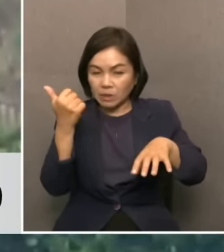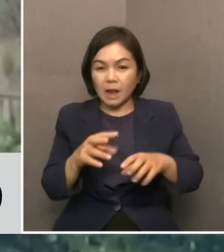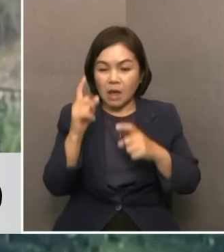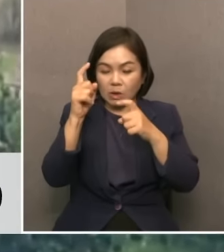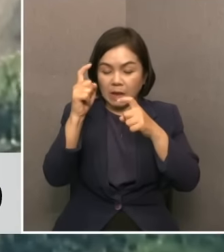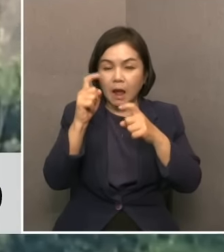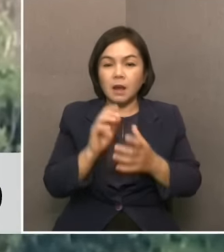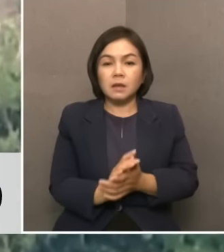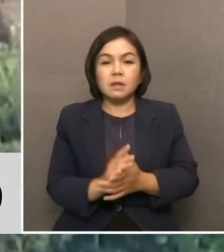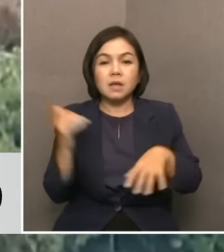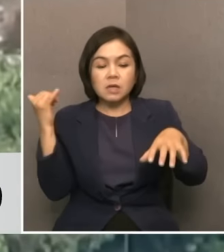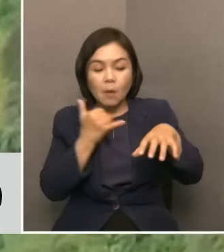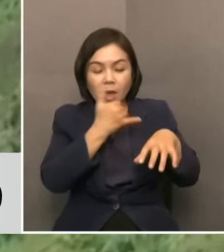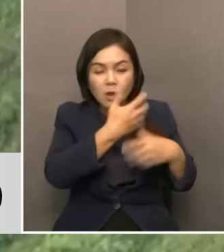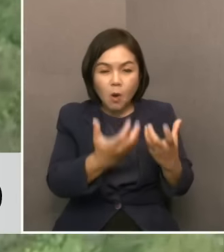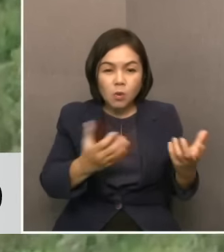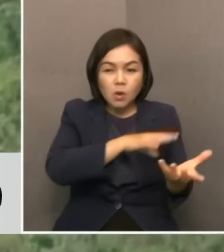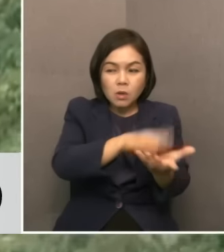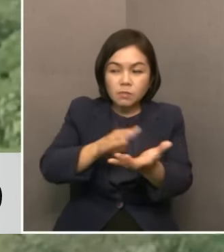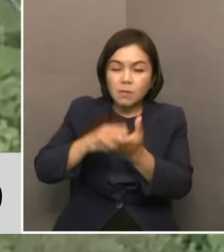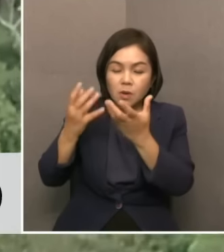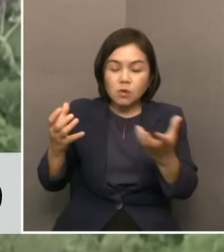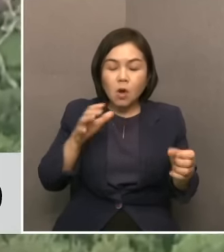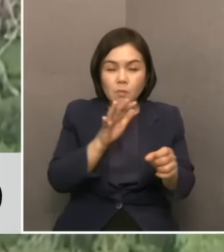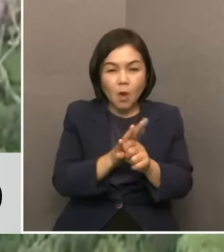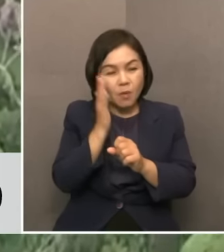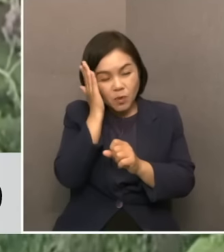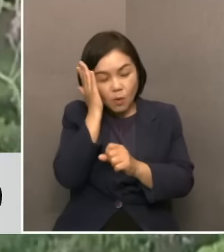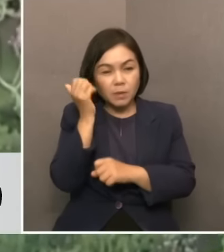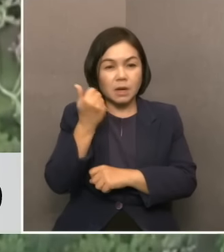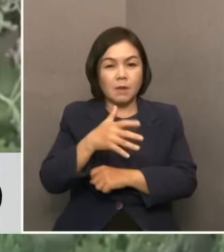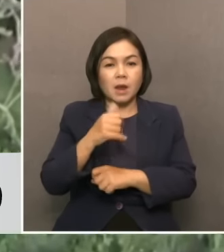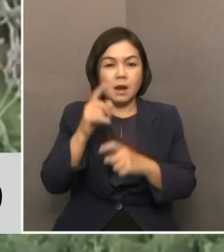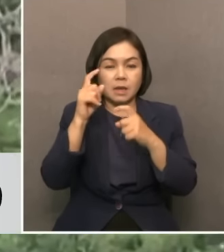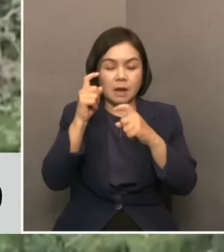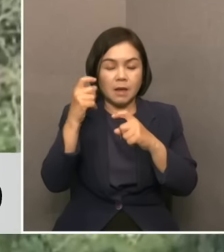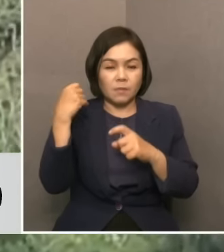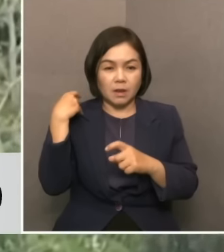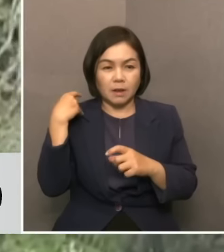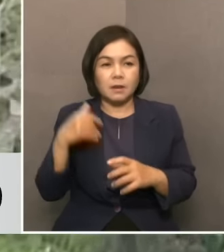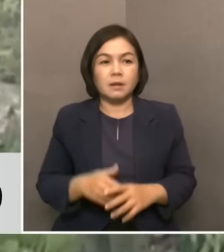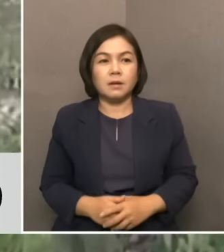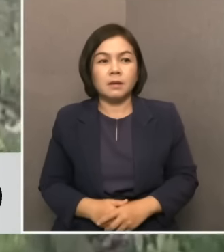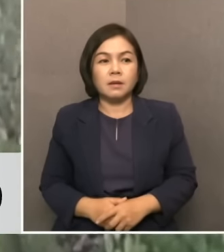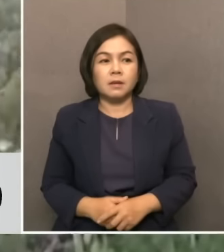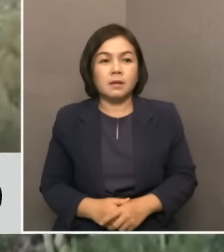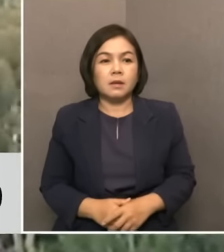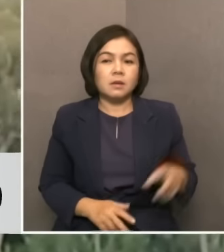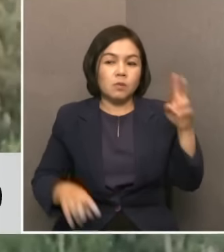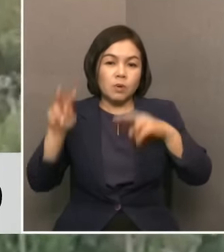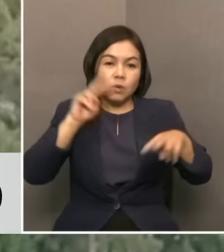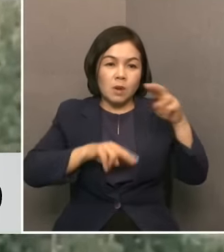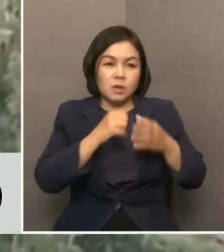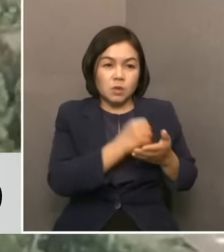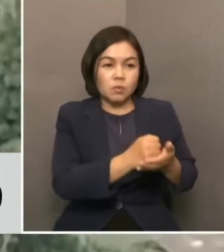ยอนุญาตให้เข้าไปเก็บข้าวของและทรัพย์สินออกมาเท่านั้นนะคะโดยเจ้าหน้าที่ของเมืองก็กำลังเร่งช่วยเหลือในเบื้อง